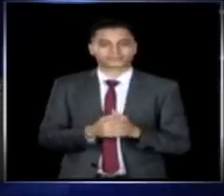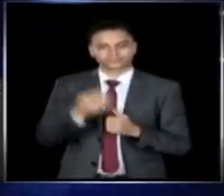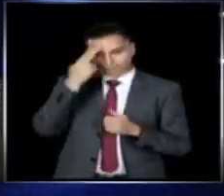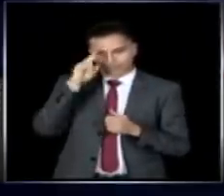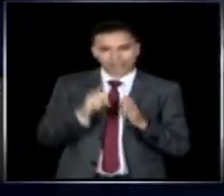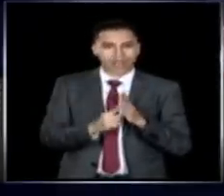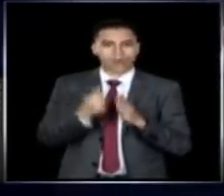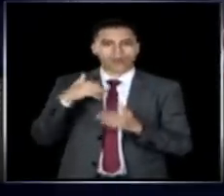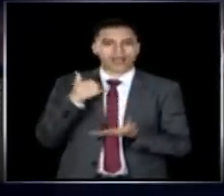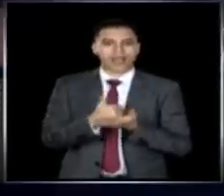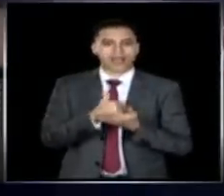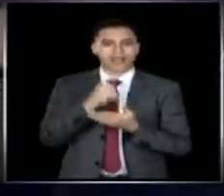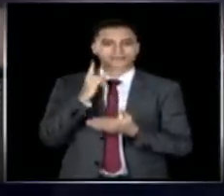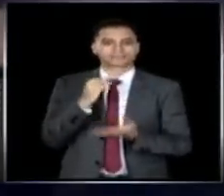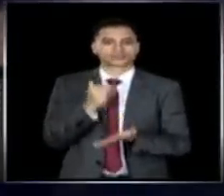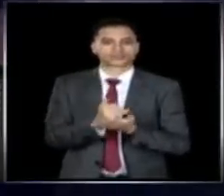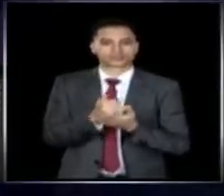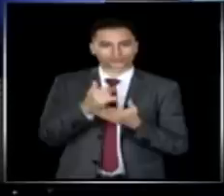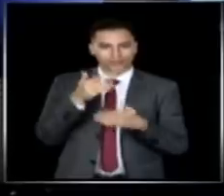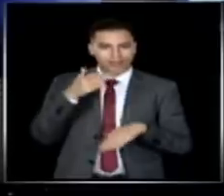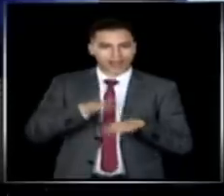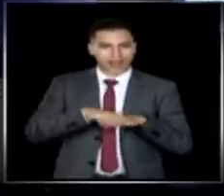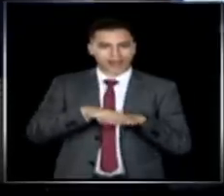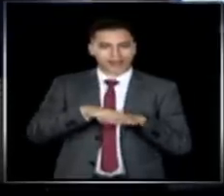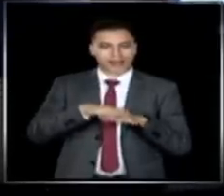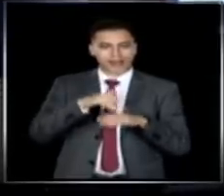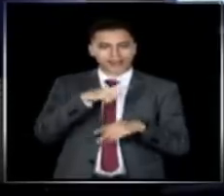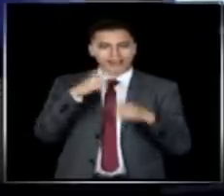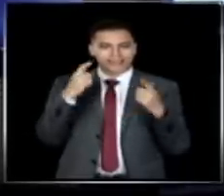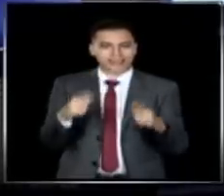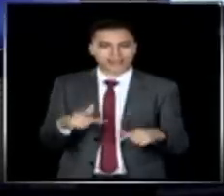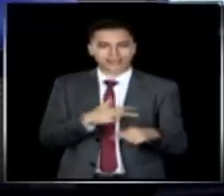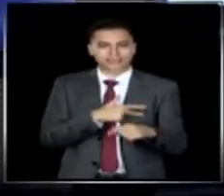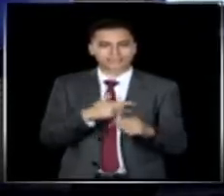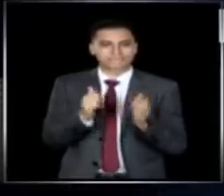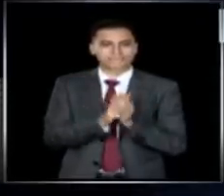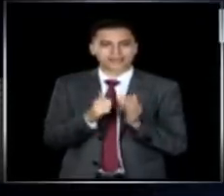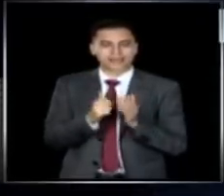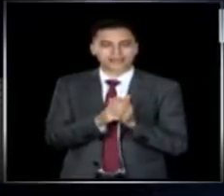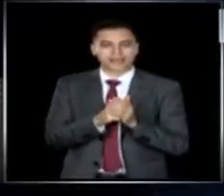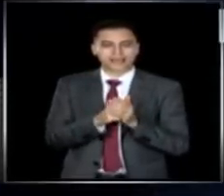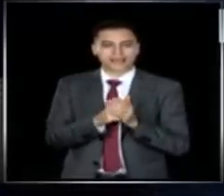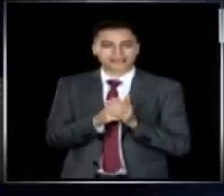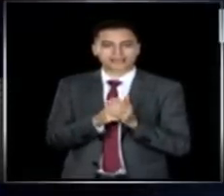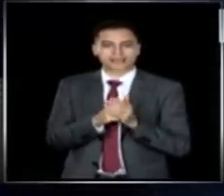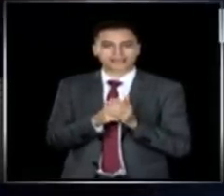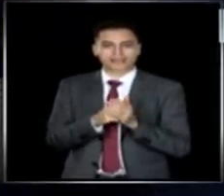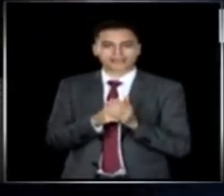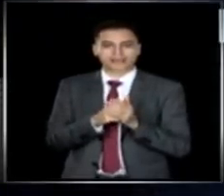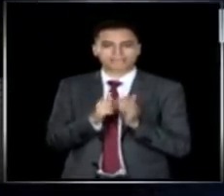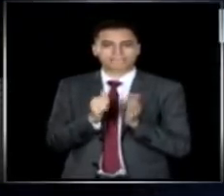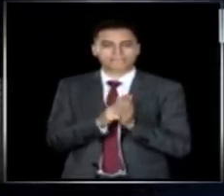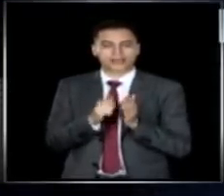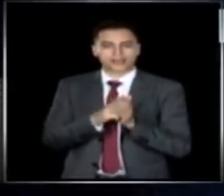من هو أول حاكم لاتيني لمملكة بيت المقدس بعد الاستيلاء على